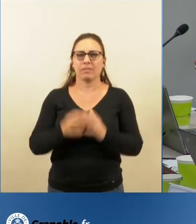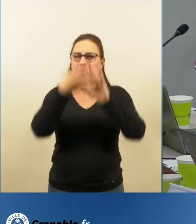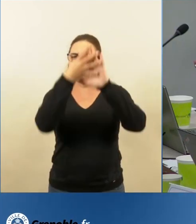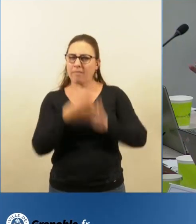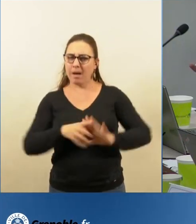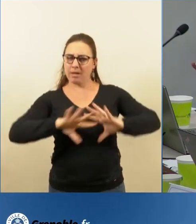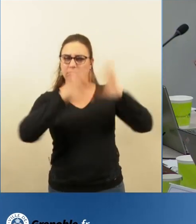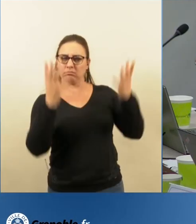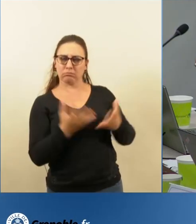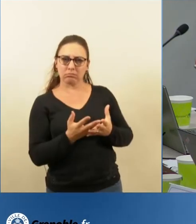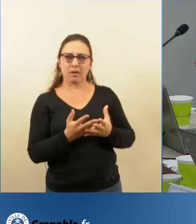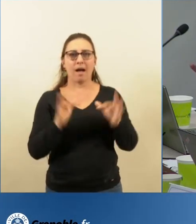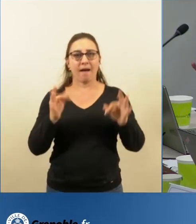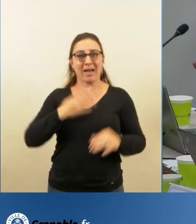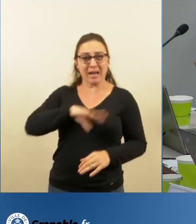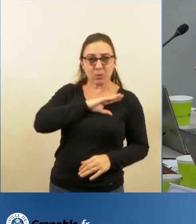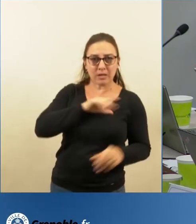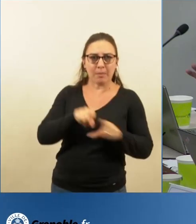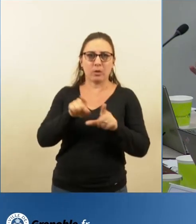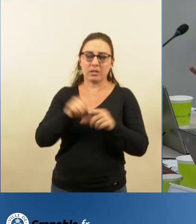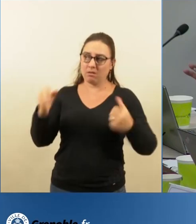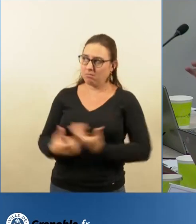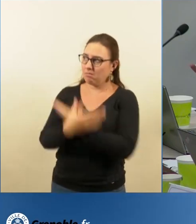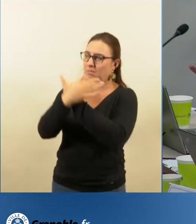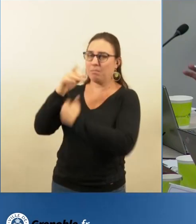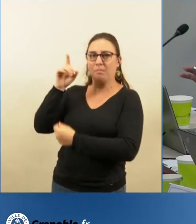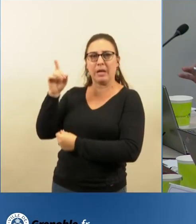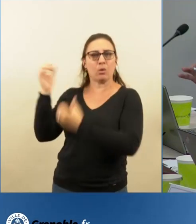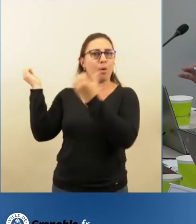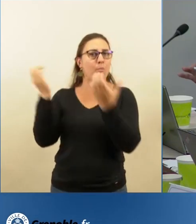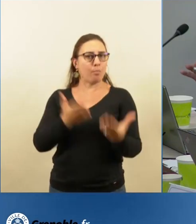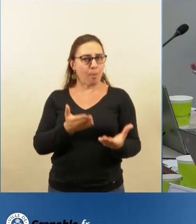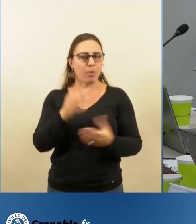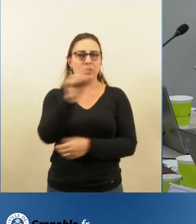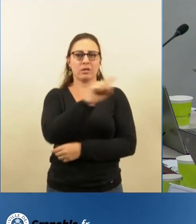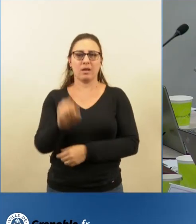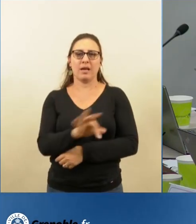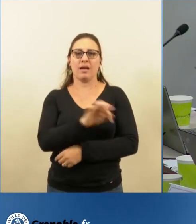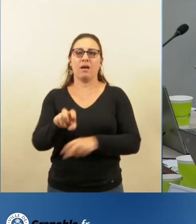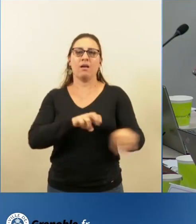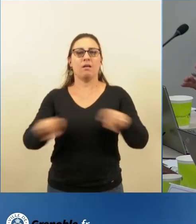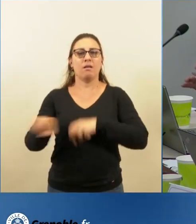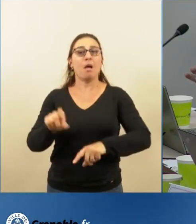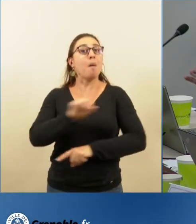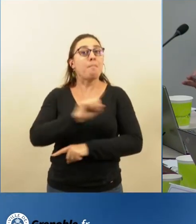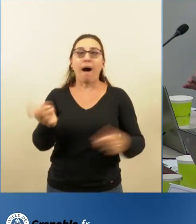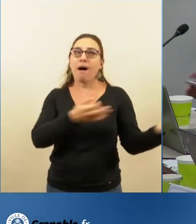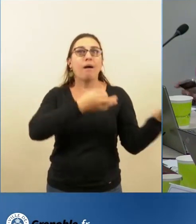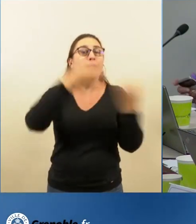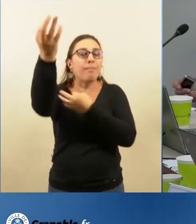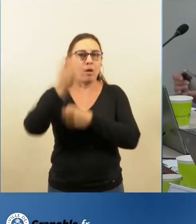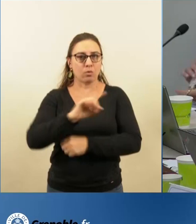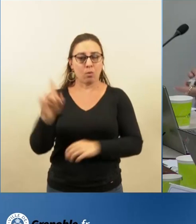et en responsabilité que la métropole de Grenoble propose une ZF mobilité non permanente pour